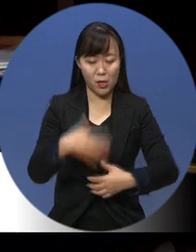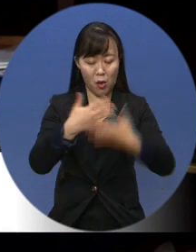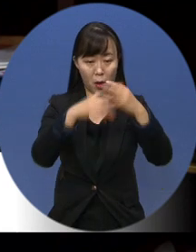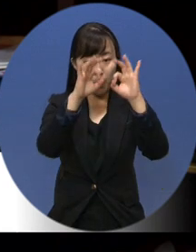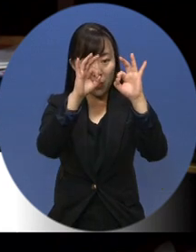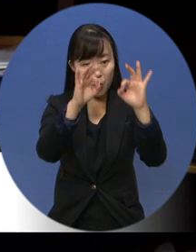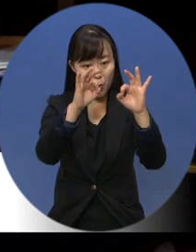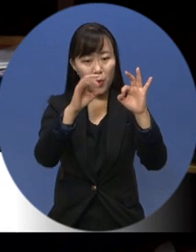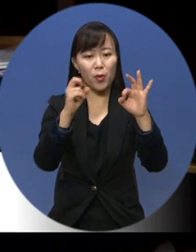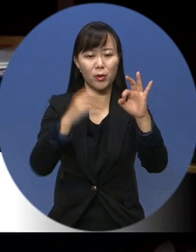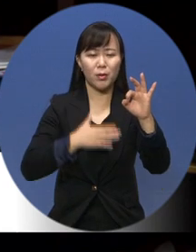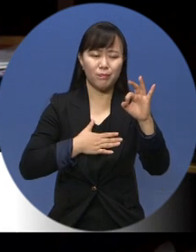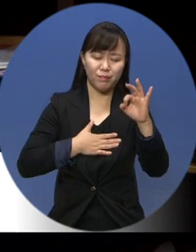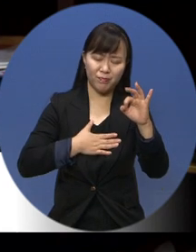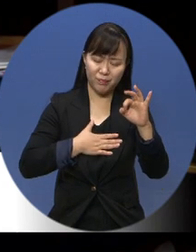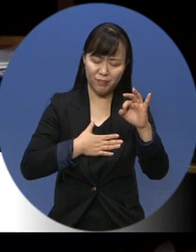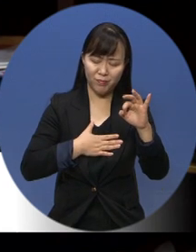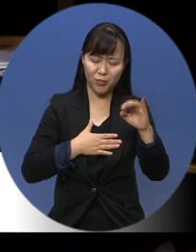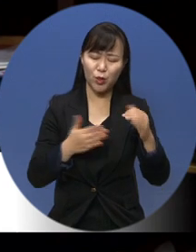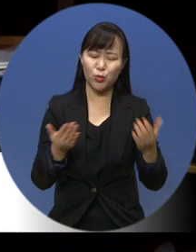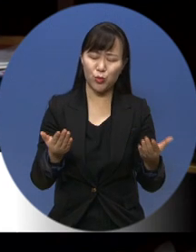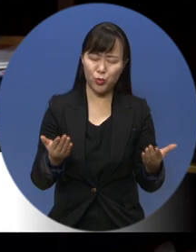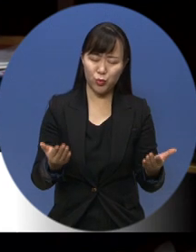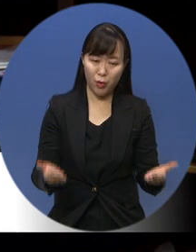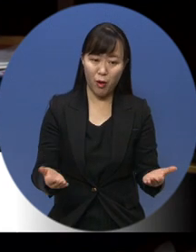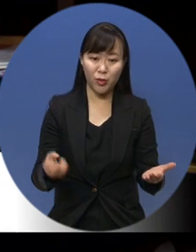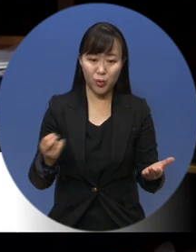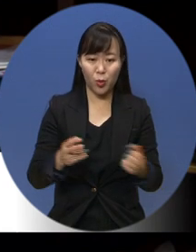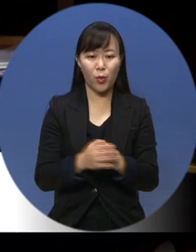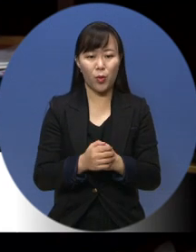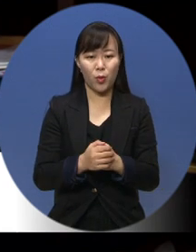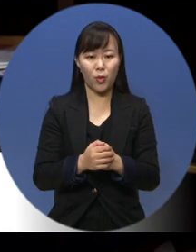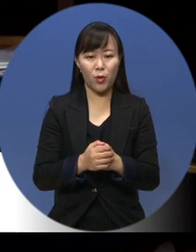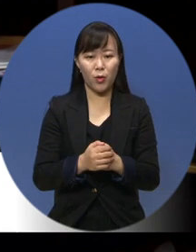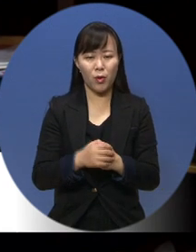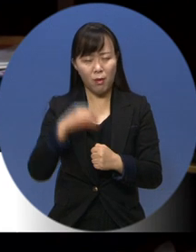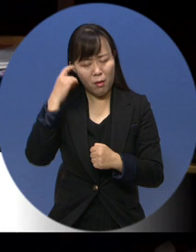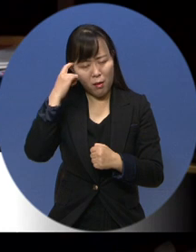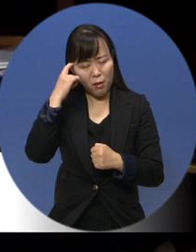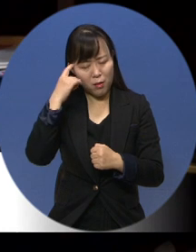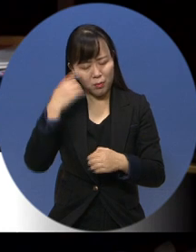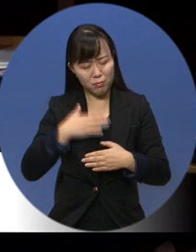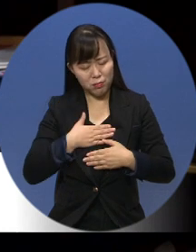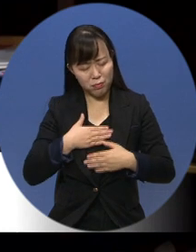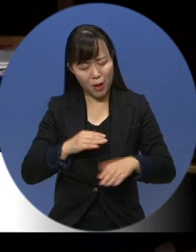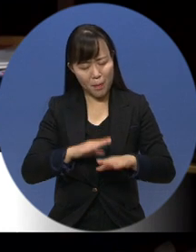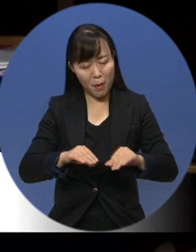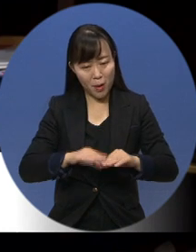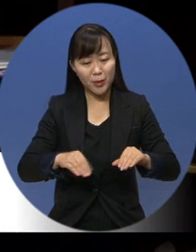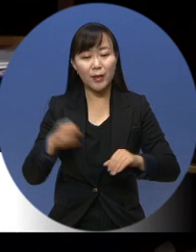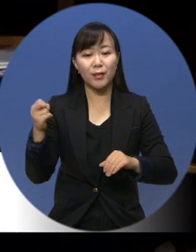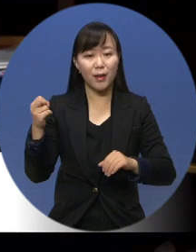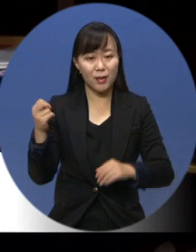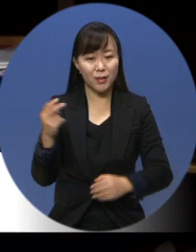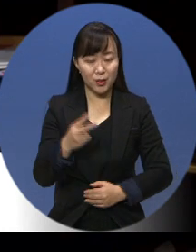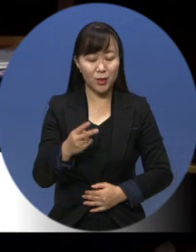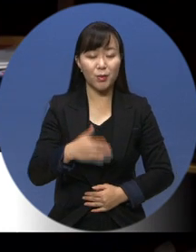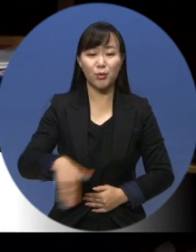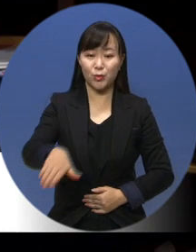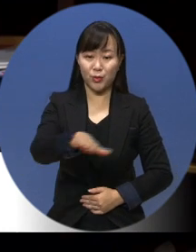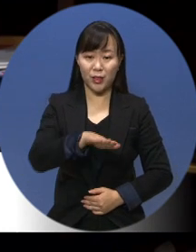하면서 심신을 쉬고 또 정신적으로 피로를 풀면서 다시 한번